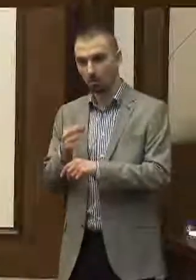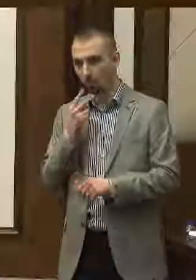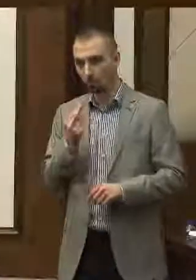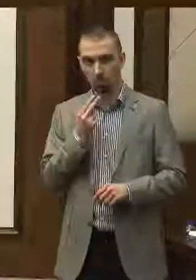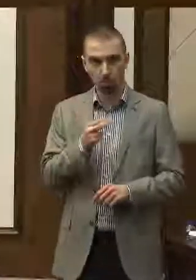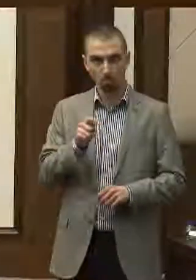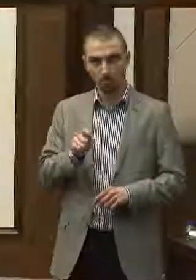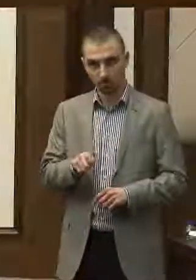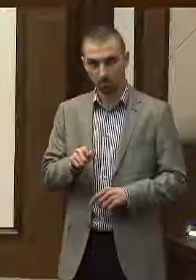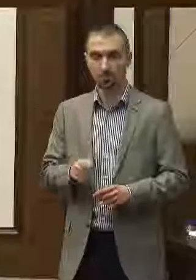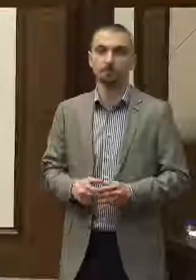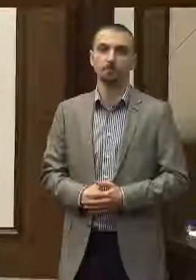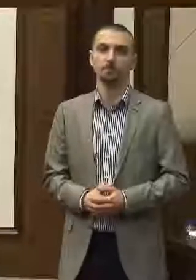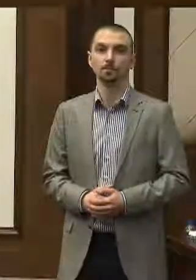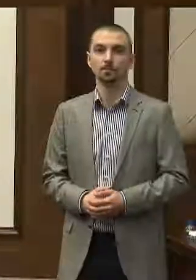yapacaklar.